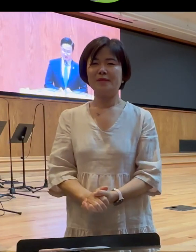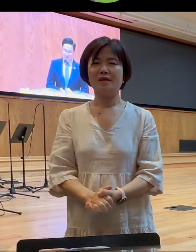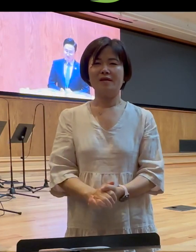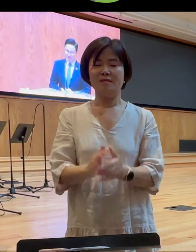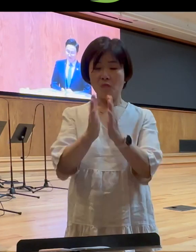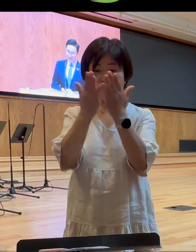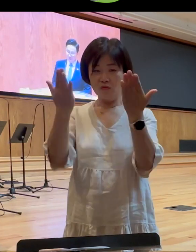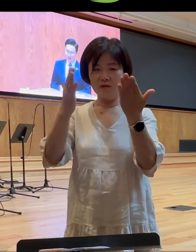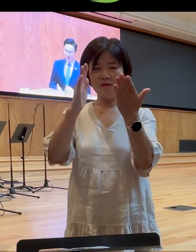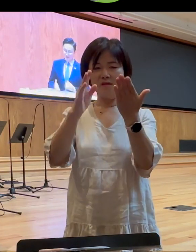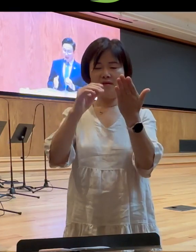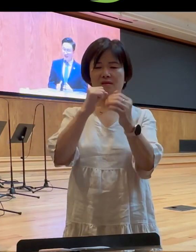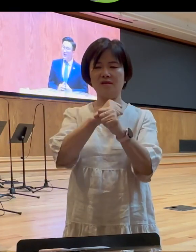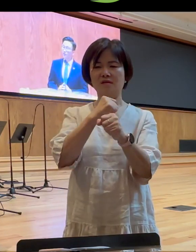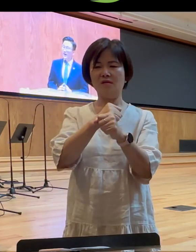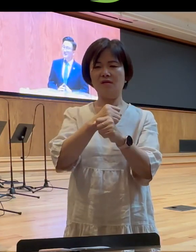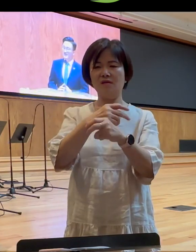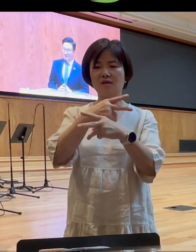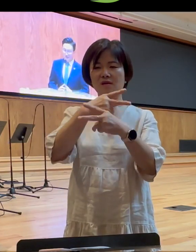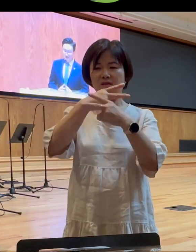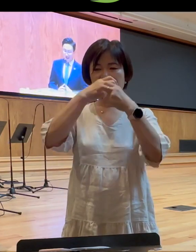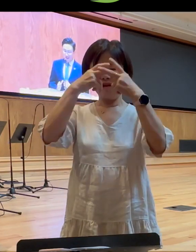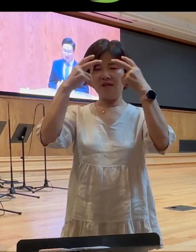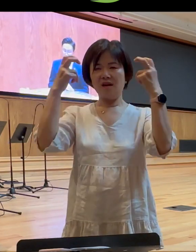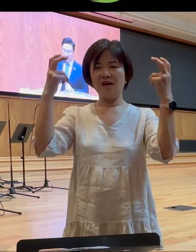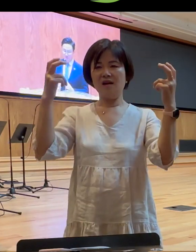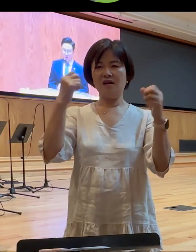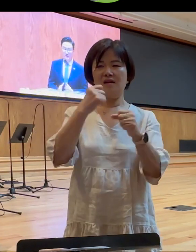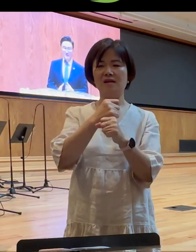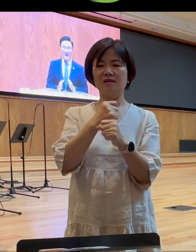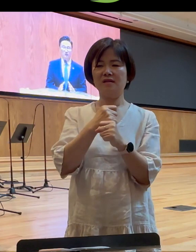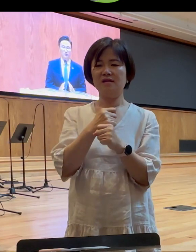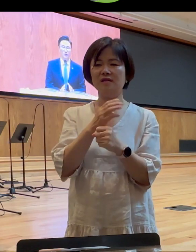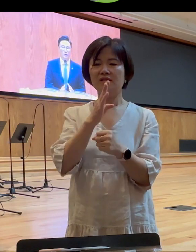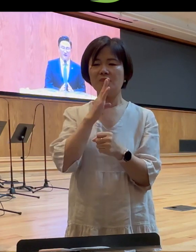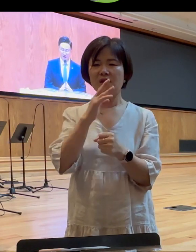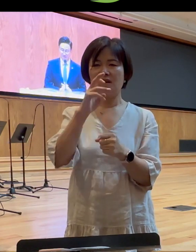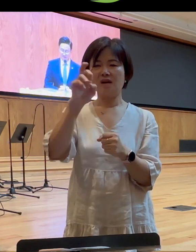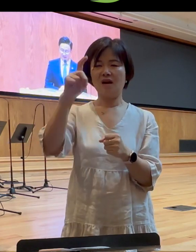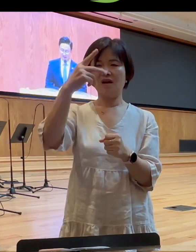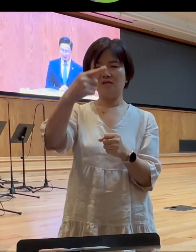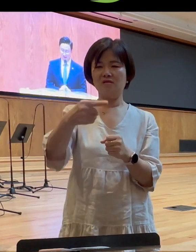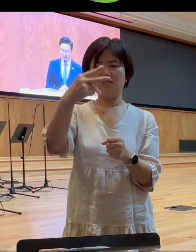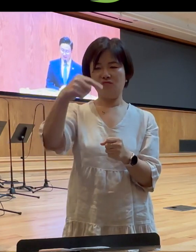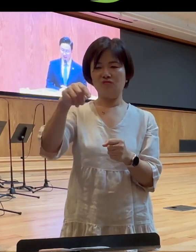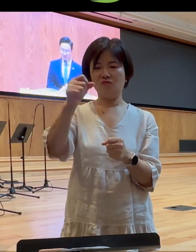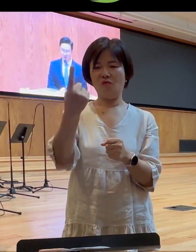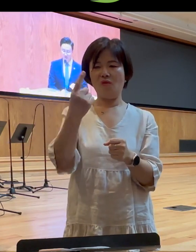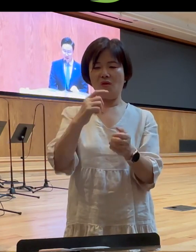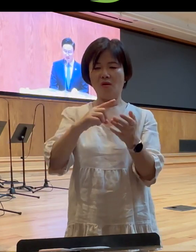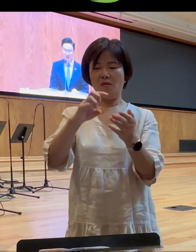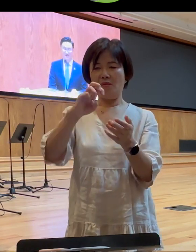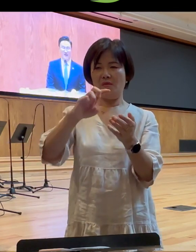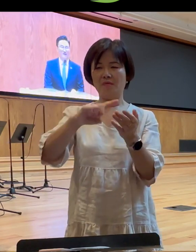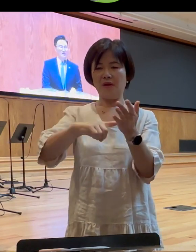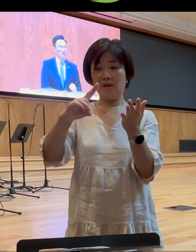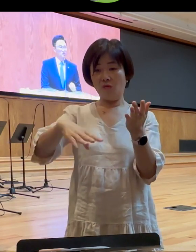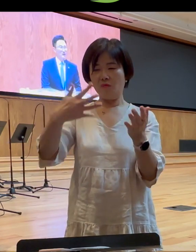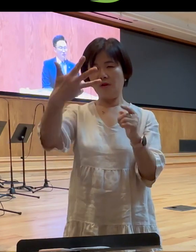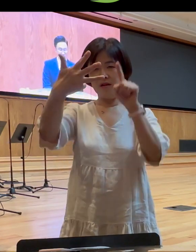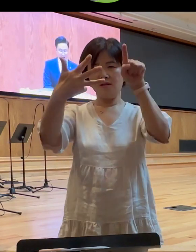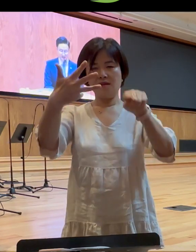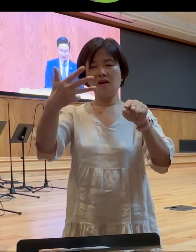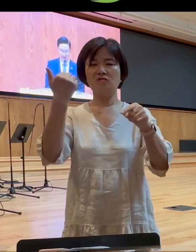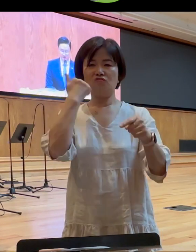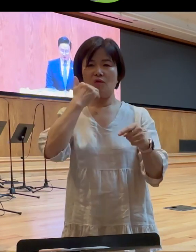본문에서 자다라고 하는 이 헬라어 표현은 카듀도라고 합니다. 마태복음 8장과